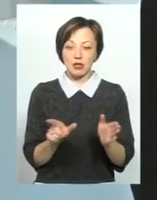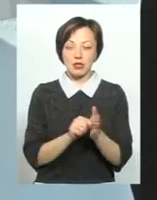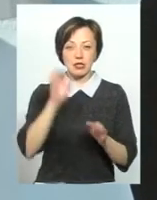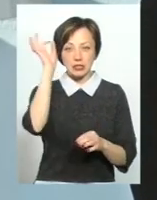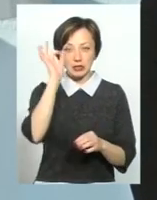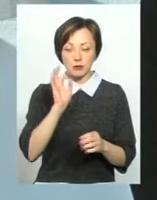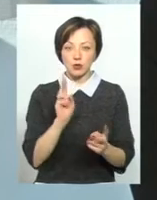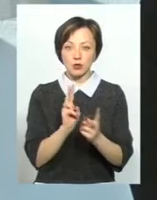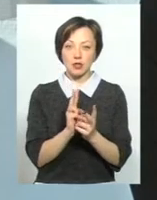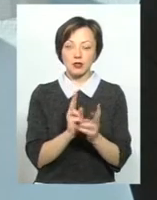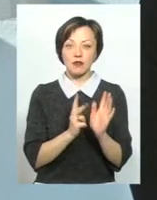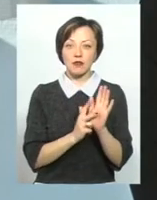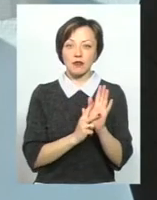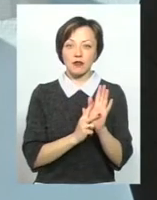зустрілись в